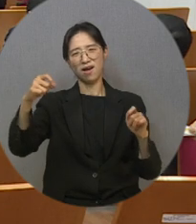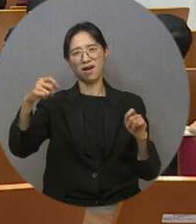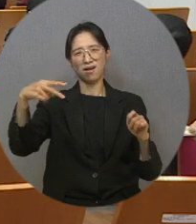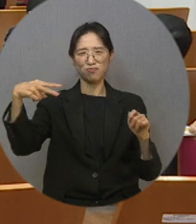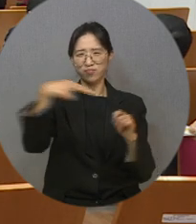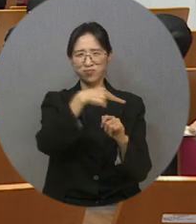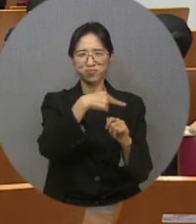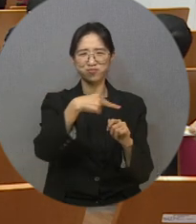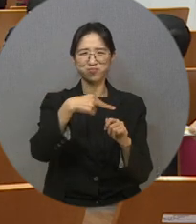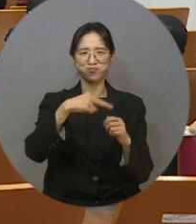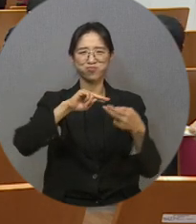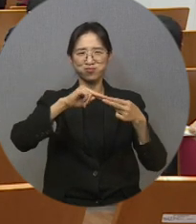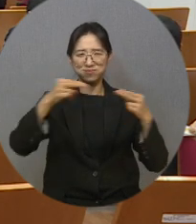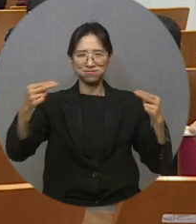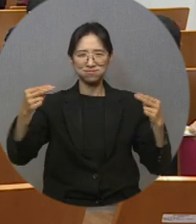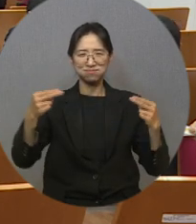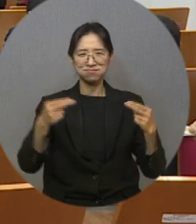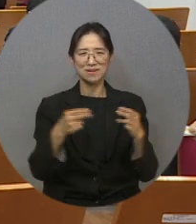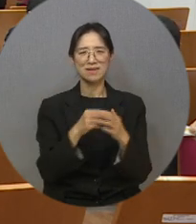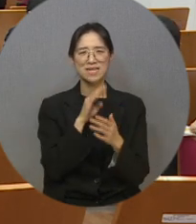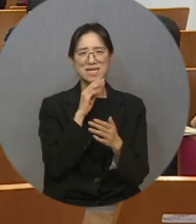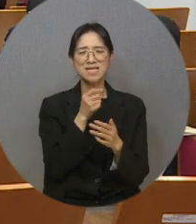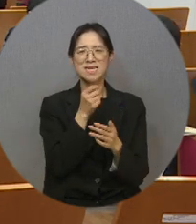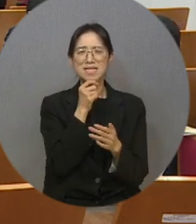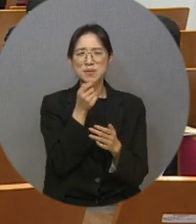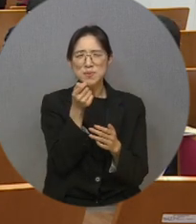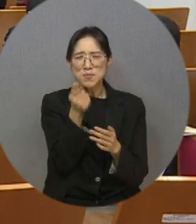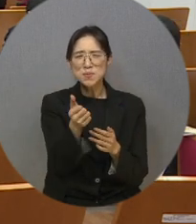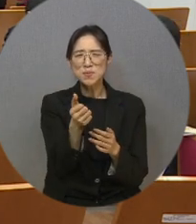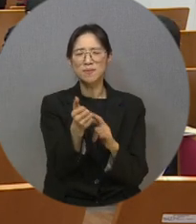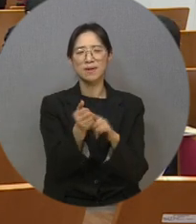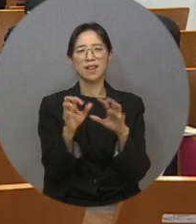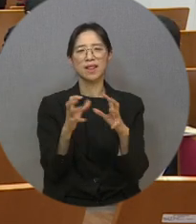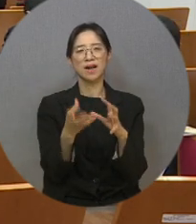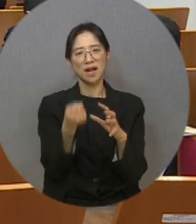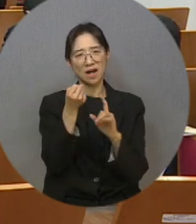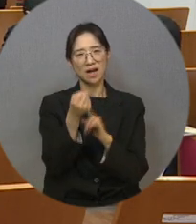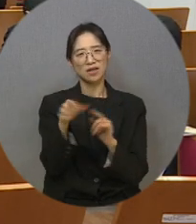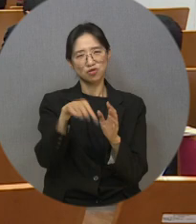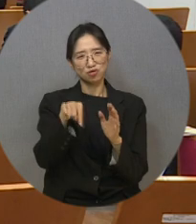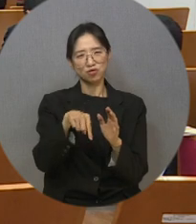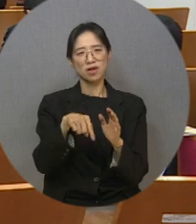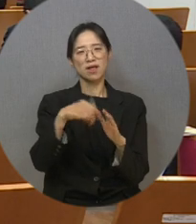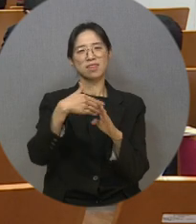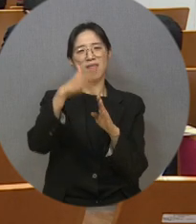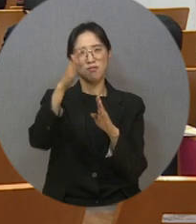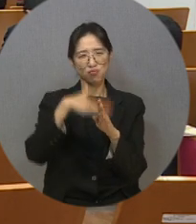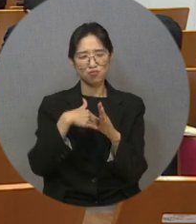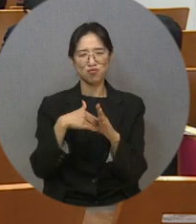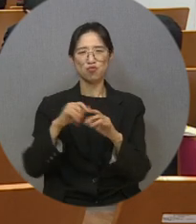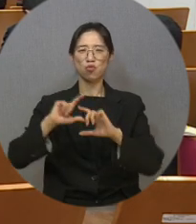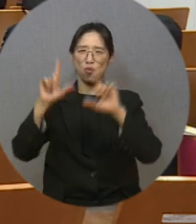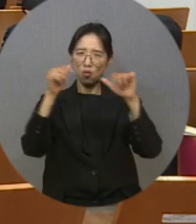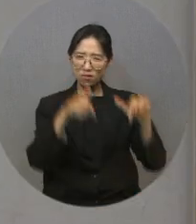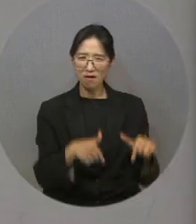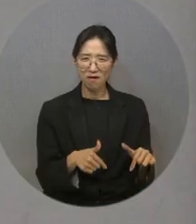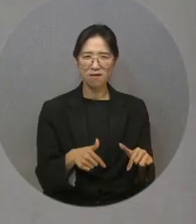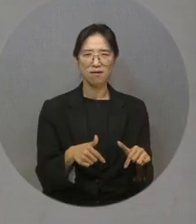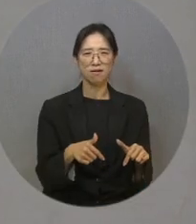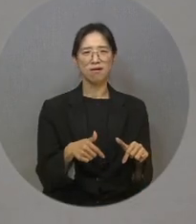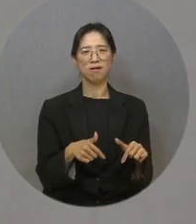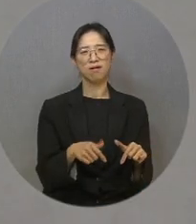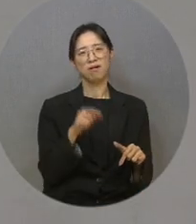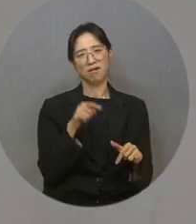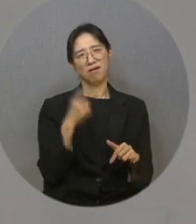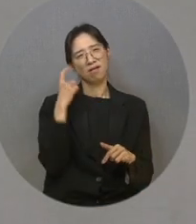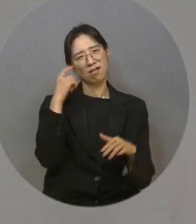휴전선 어떻게 손톱만한 이런 나라를 가지고 이 중에서도 남북으로 동서로